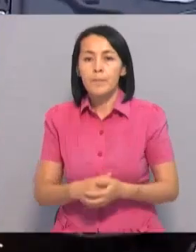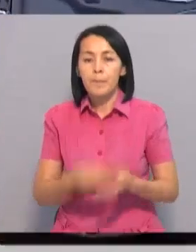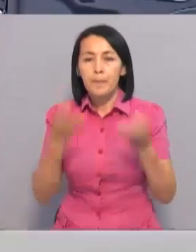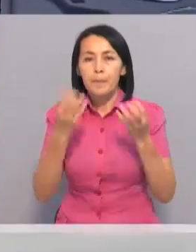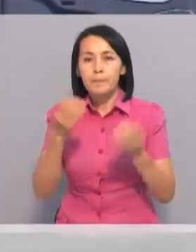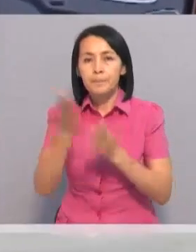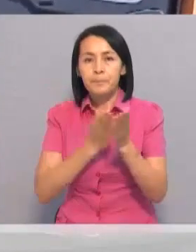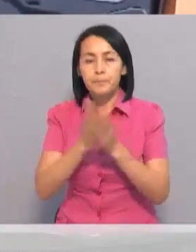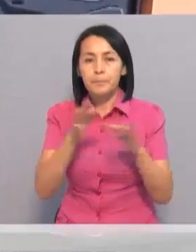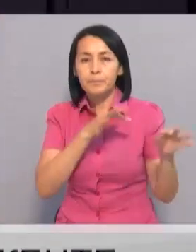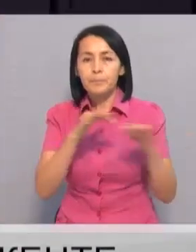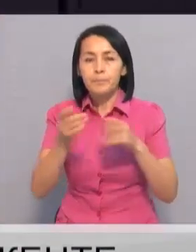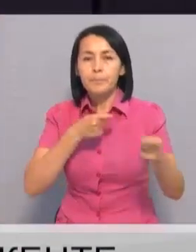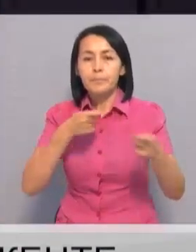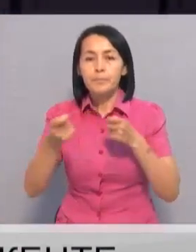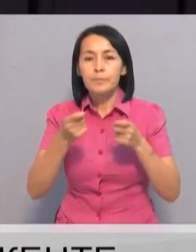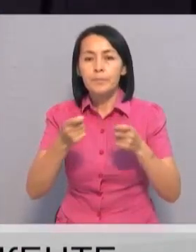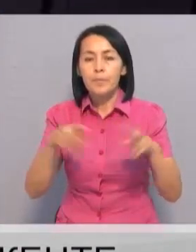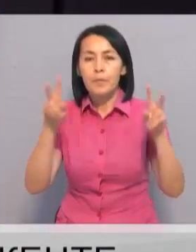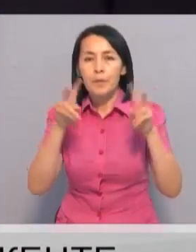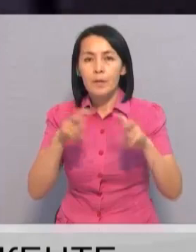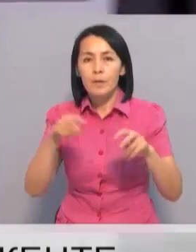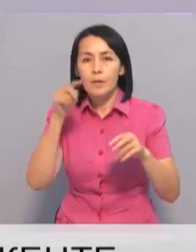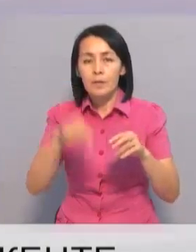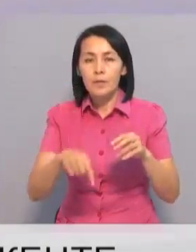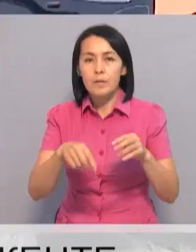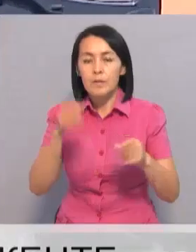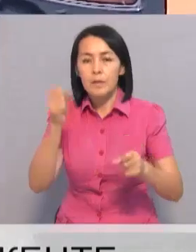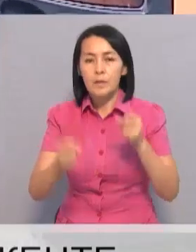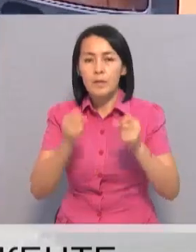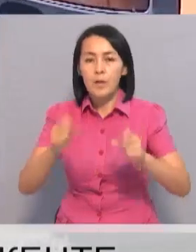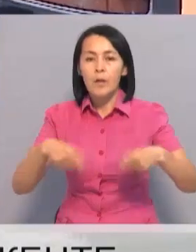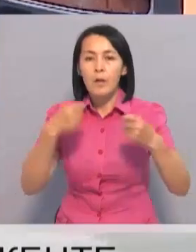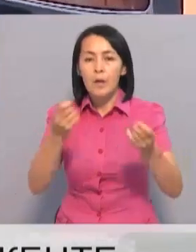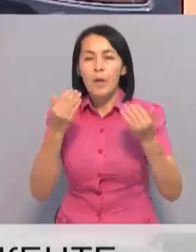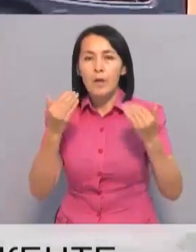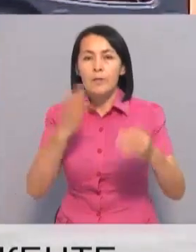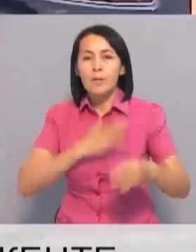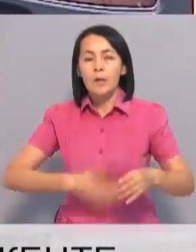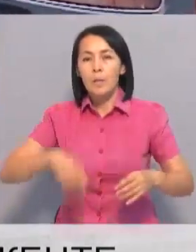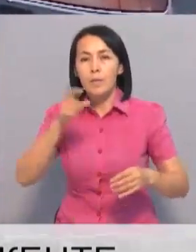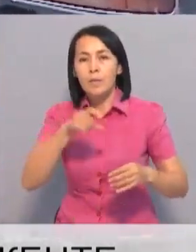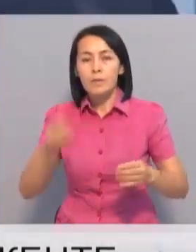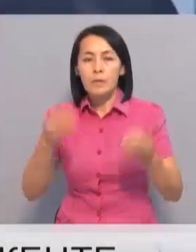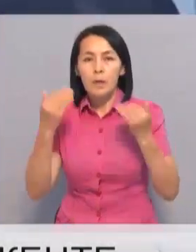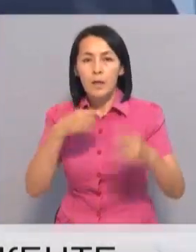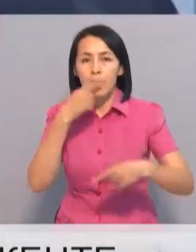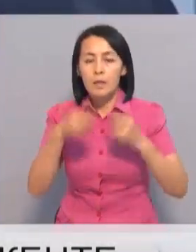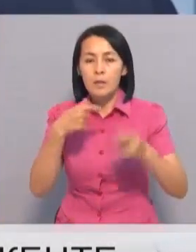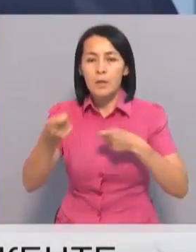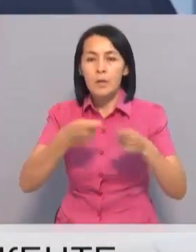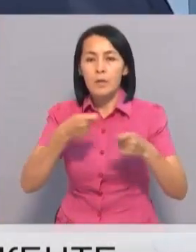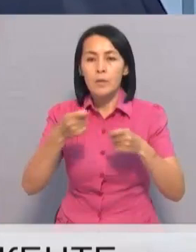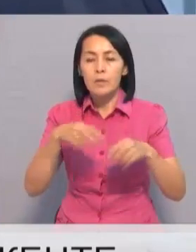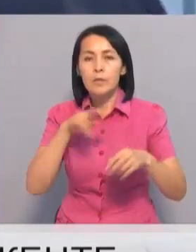одно направление деятельности управления – контроль за исправностью техники, обеспечивающей комфорт горожан. Как рассказал руководитель